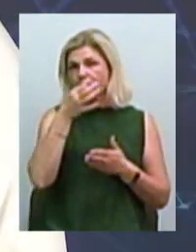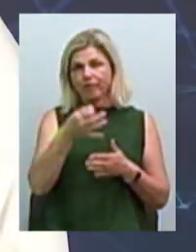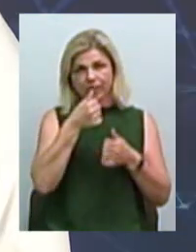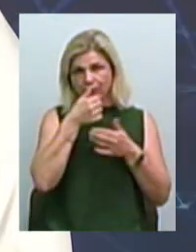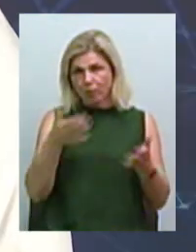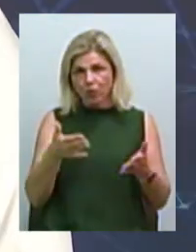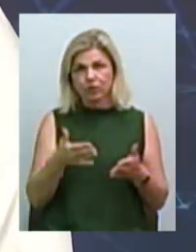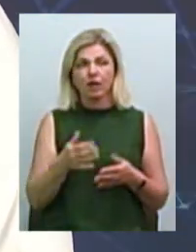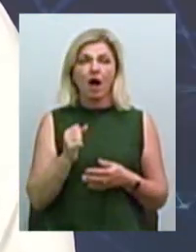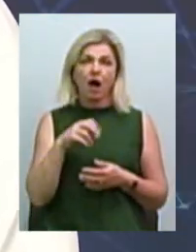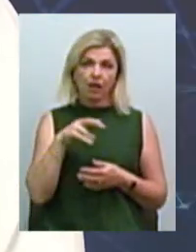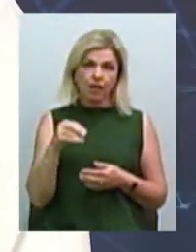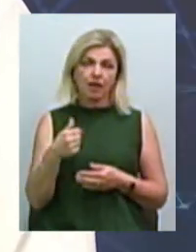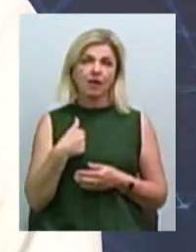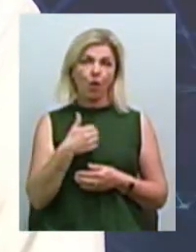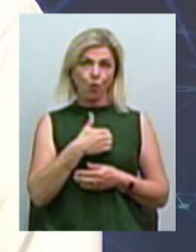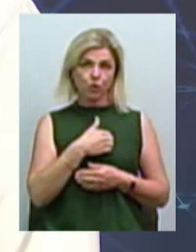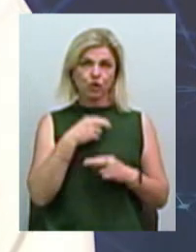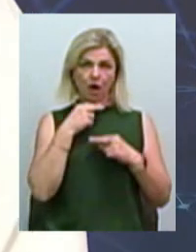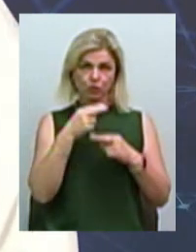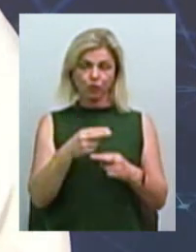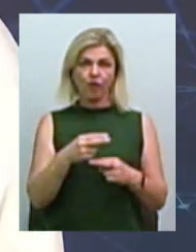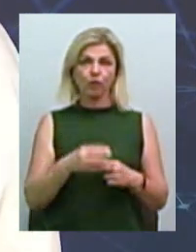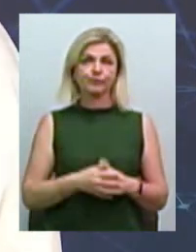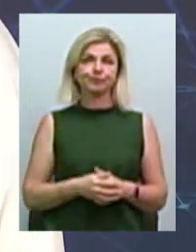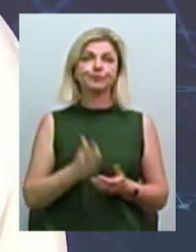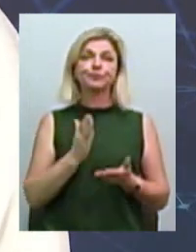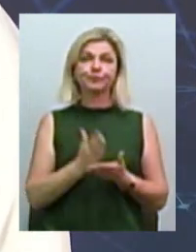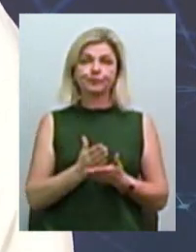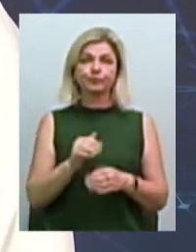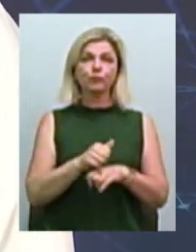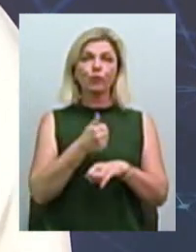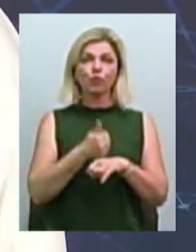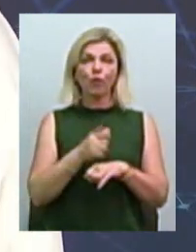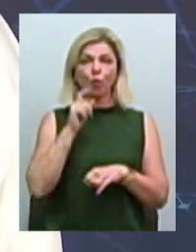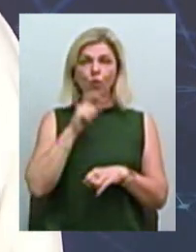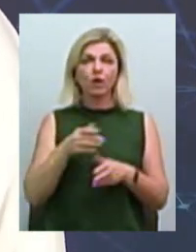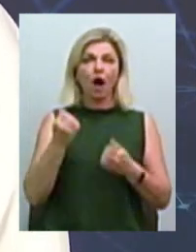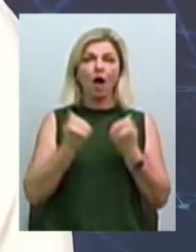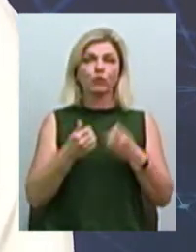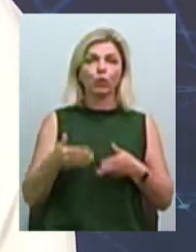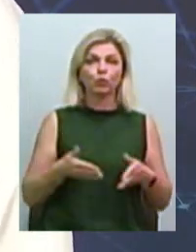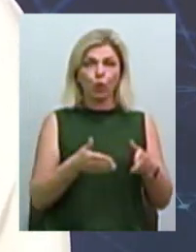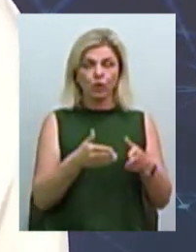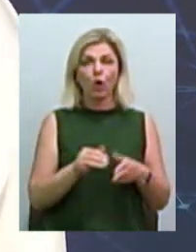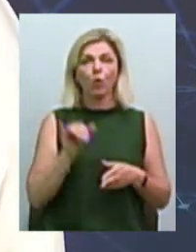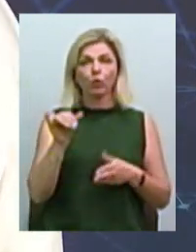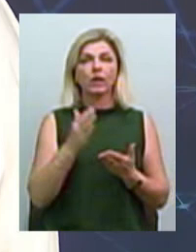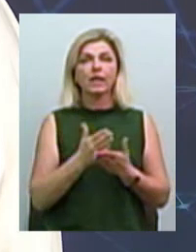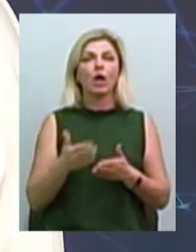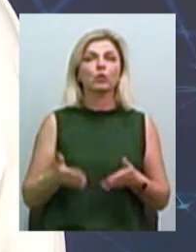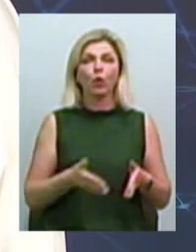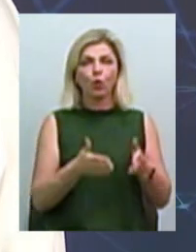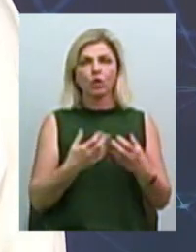щось отримують. Але я хочу закцентувати знову ж таки увагу. Є голова Укравтодору, у якого є дороги в жахливому